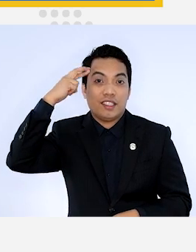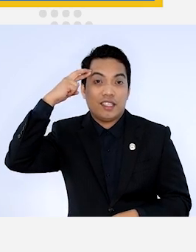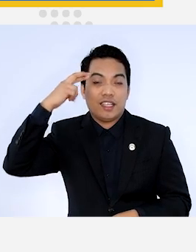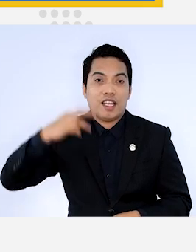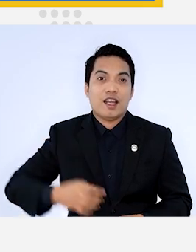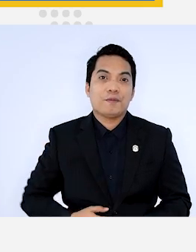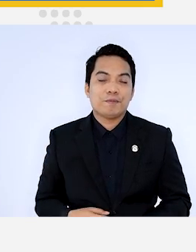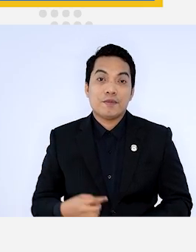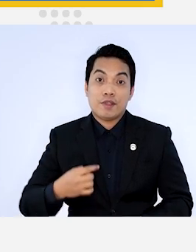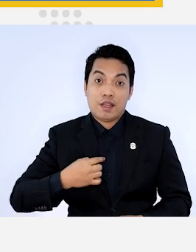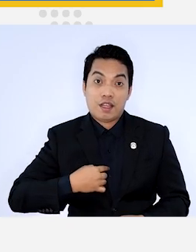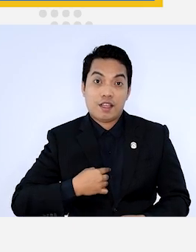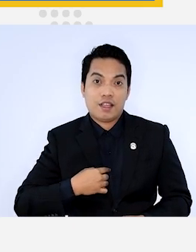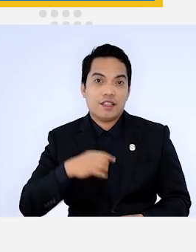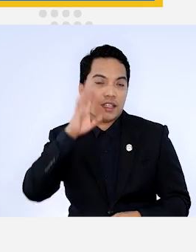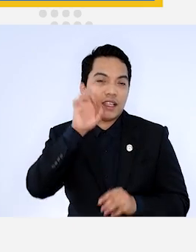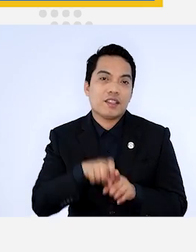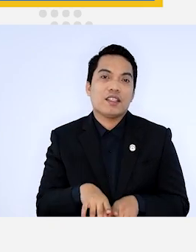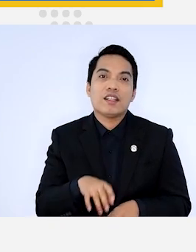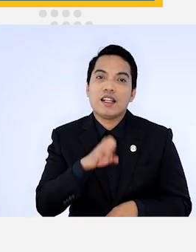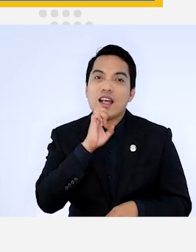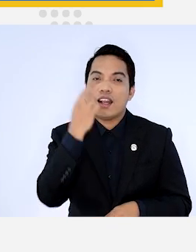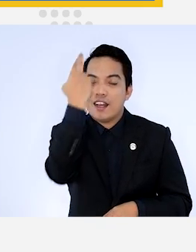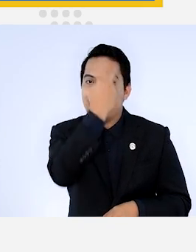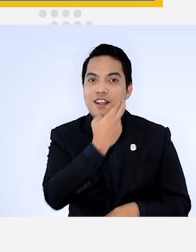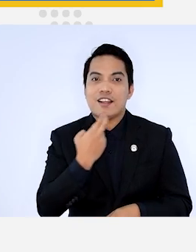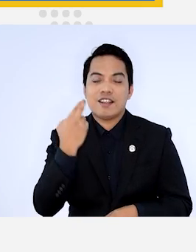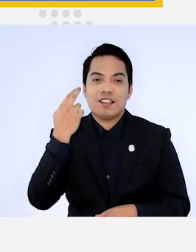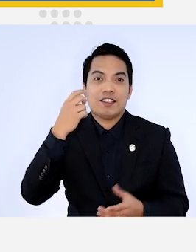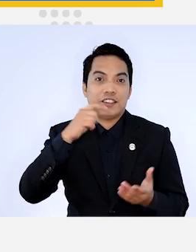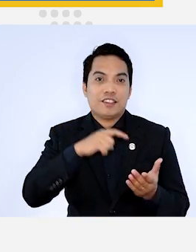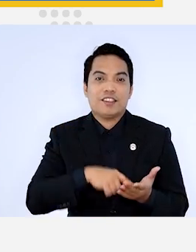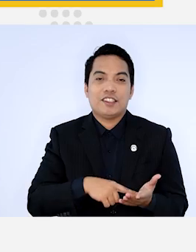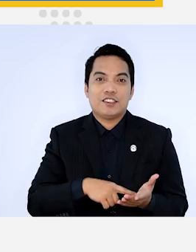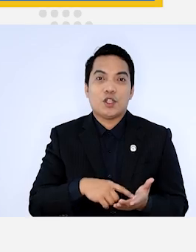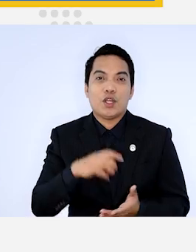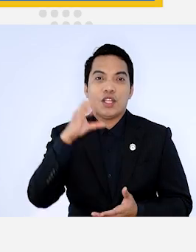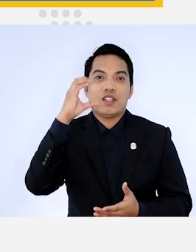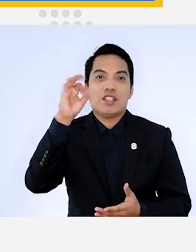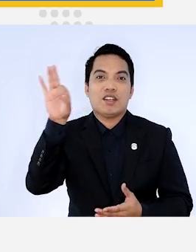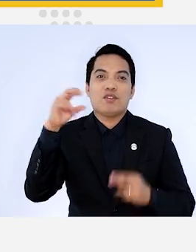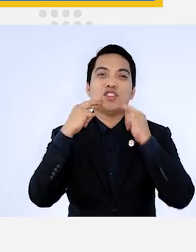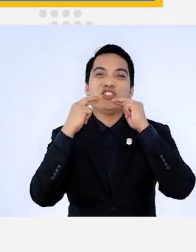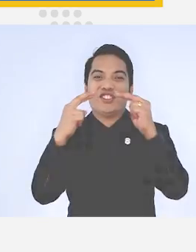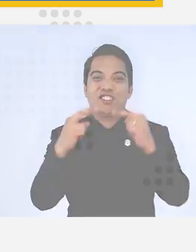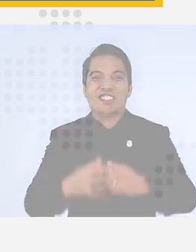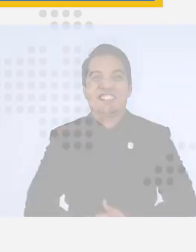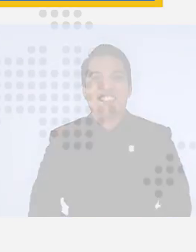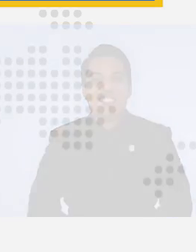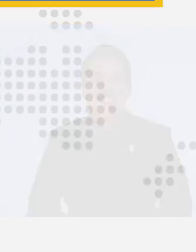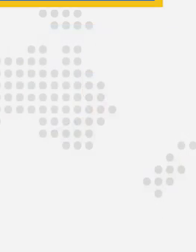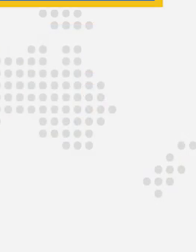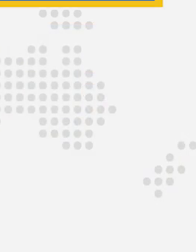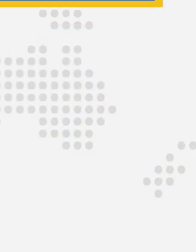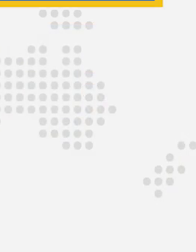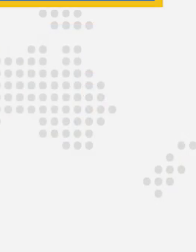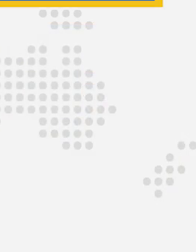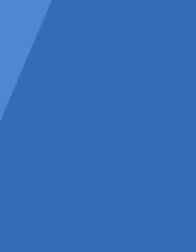Rieta. At ako naman po si kapatid na Ella Ronquillo. At ito ang CFO News.